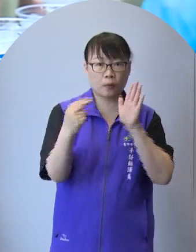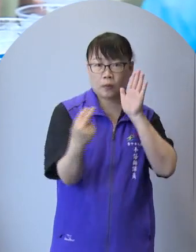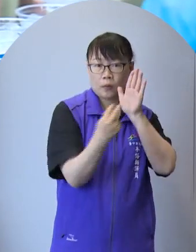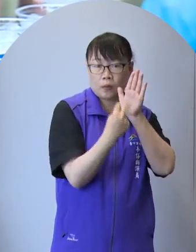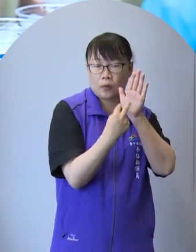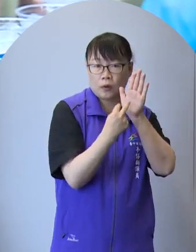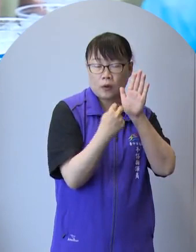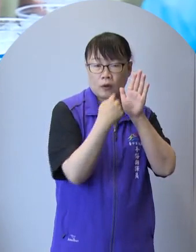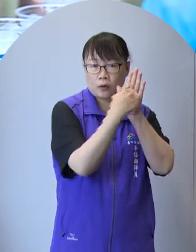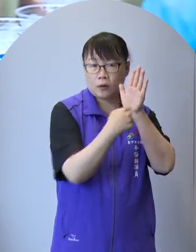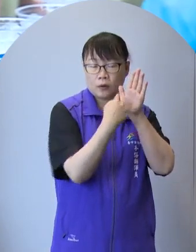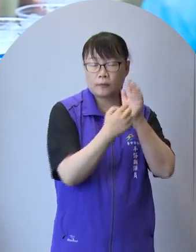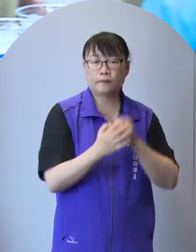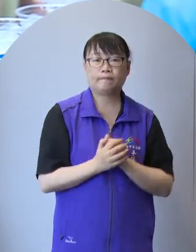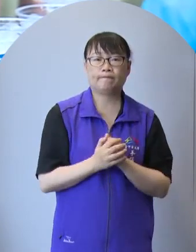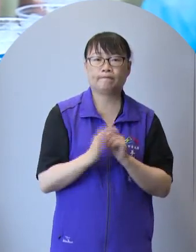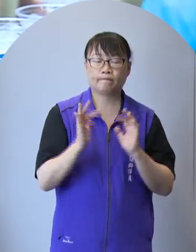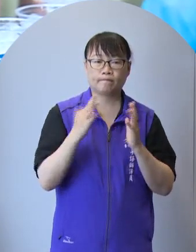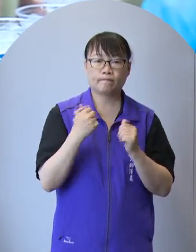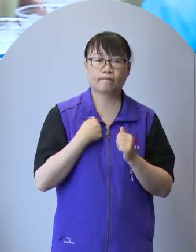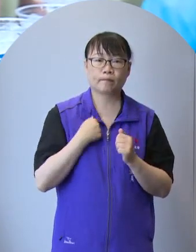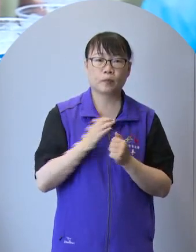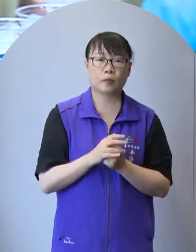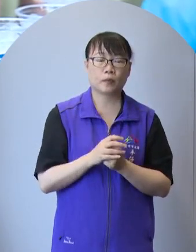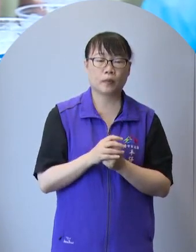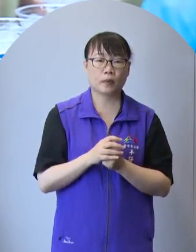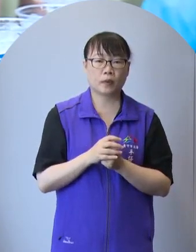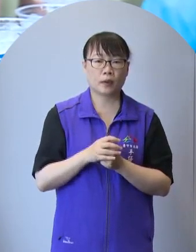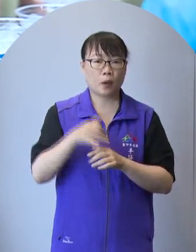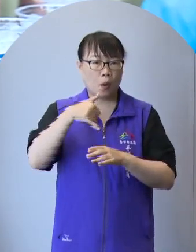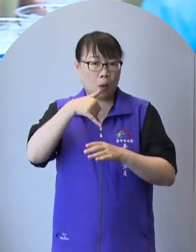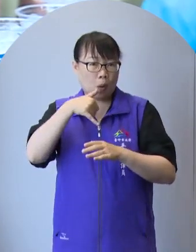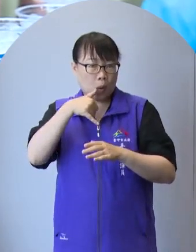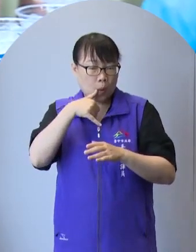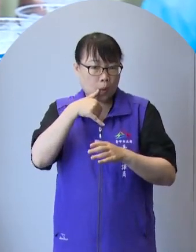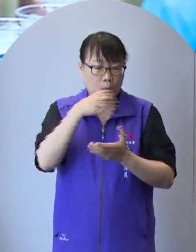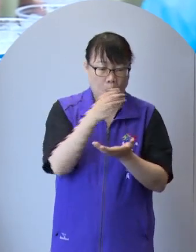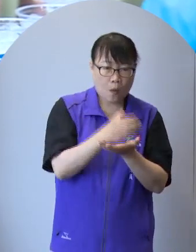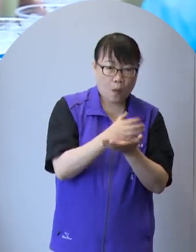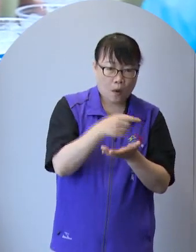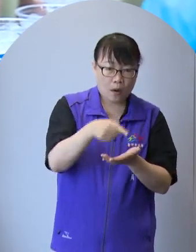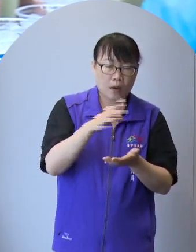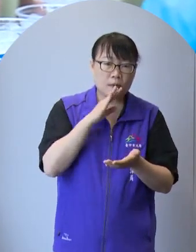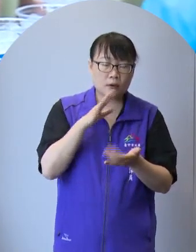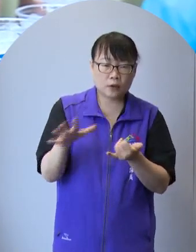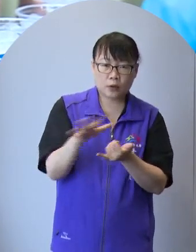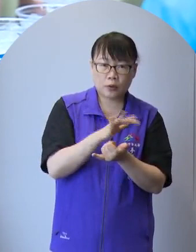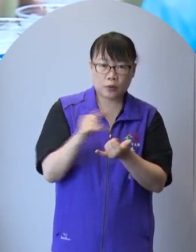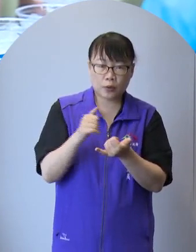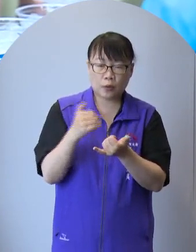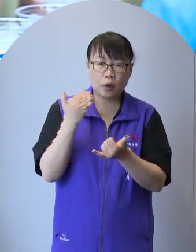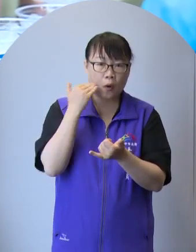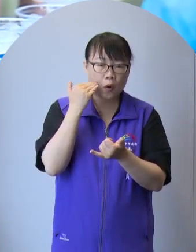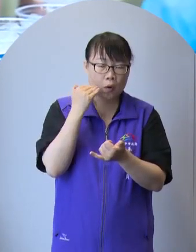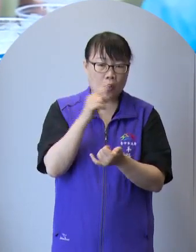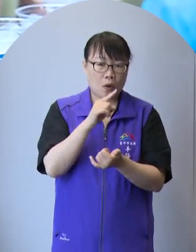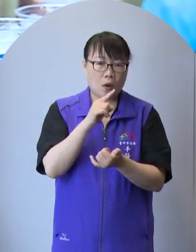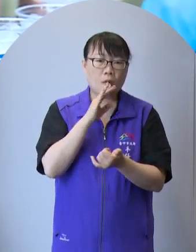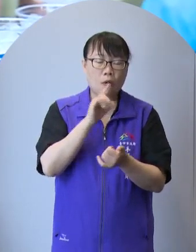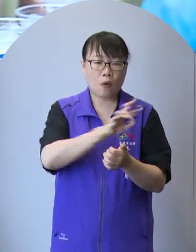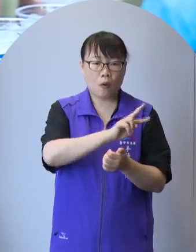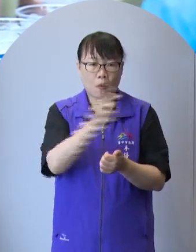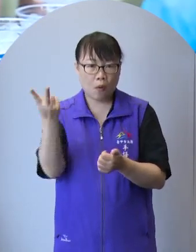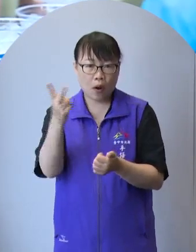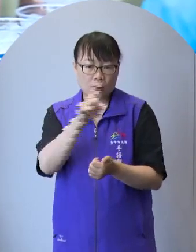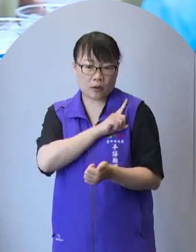显看到，尤其是在我们饮料杯提供5块钱折价全国一致之后啊，我们看到我们台中市的数据哈，